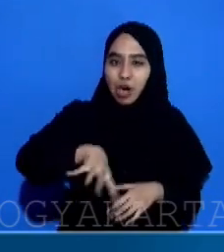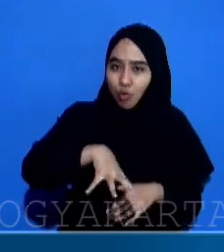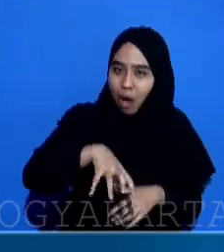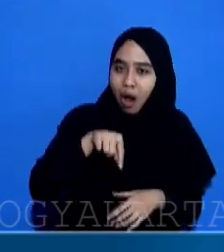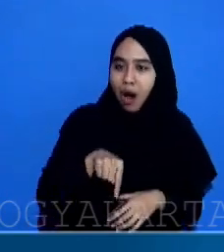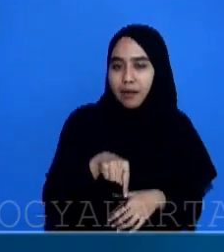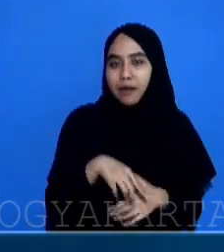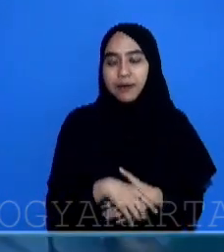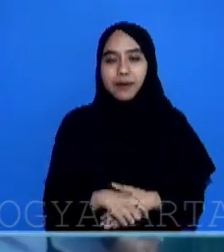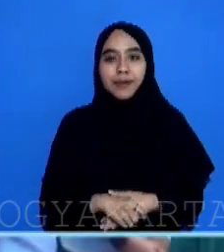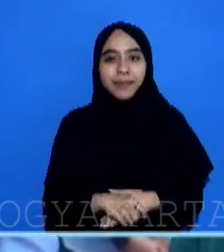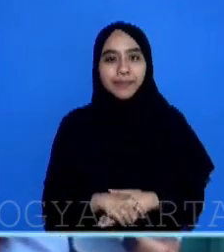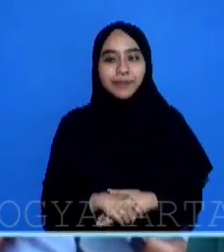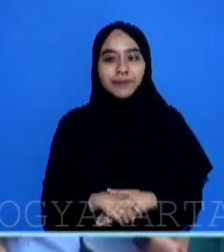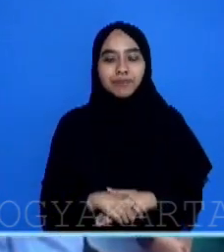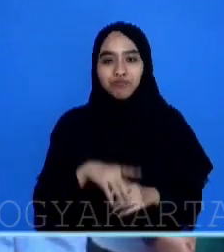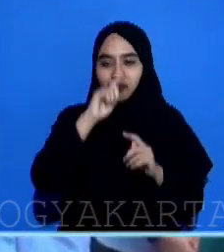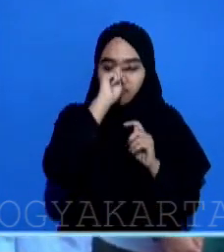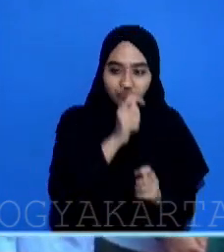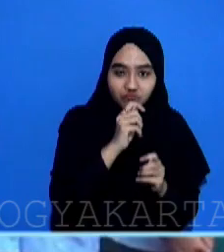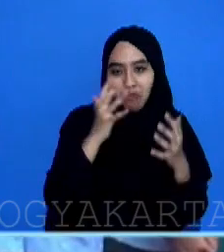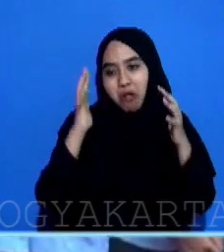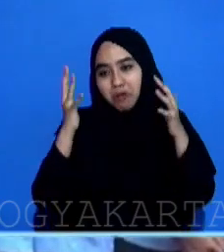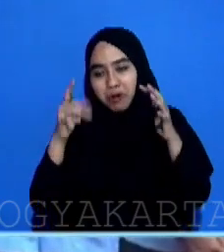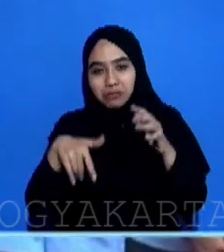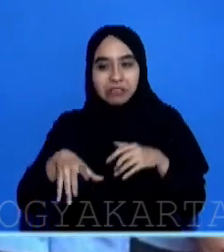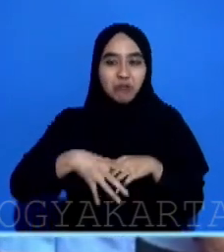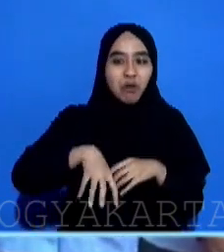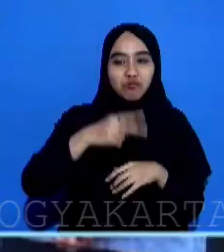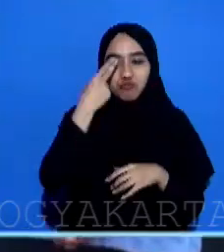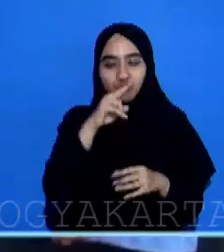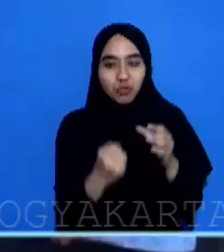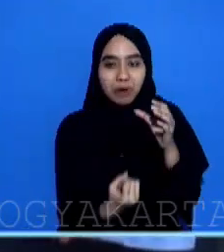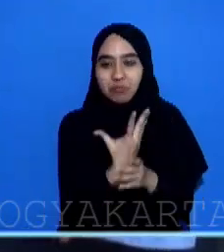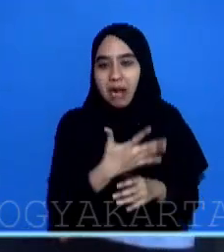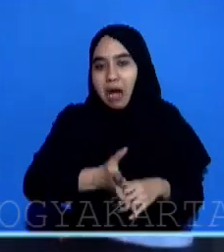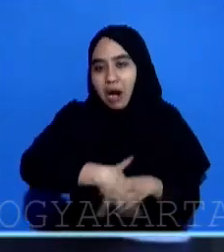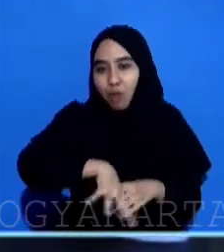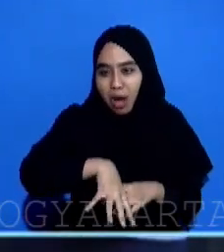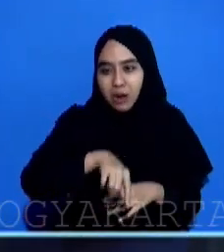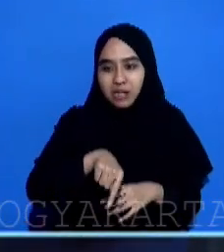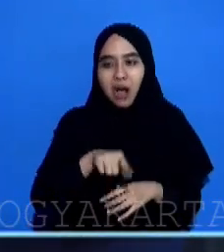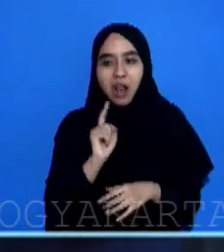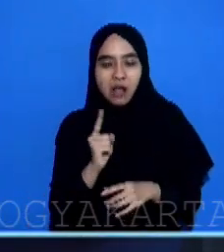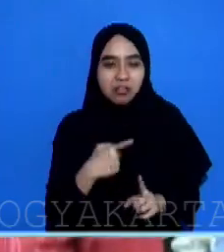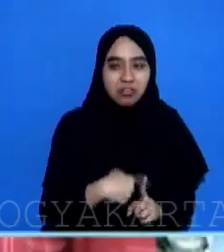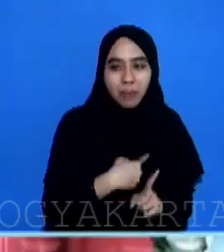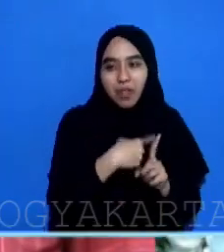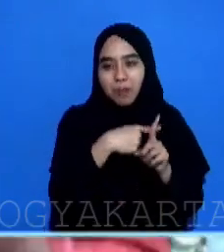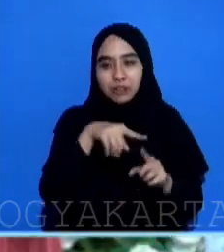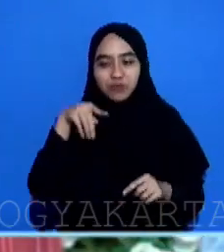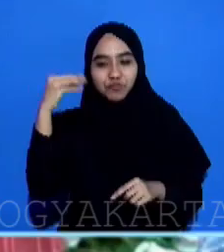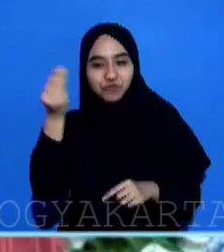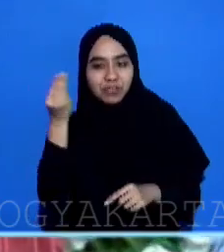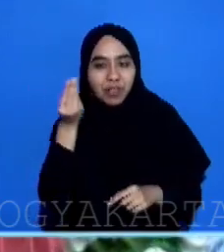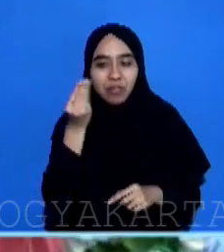yudoro memberikan apresiasi atas Upaya kalurahango pengembangan kawasan sehingga akan menah semaraknya wis di